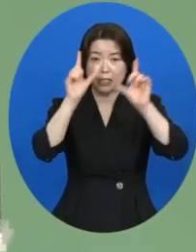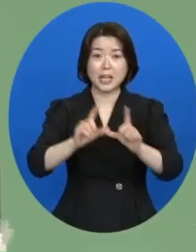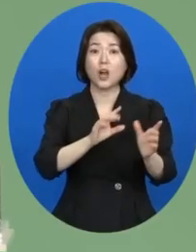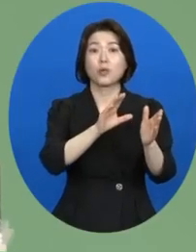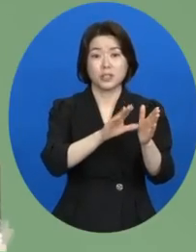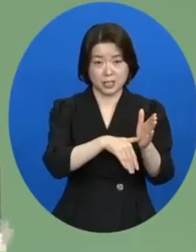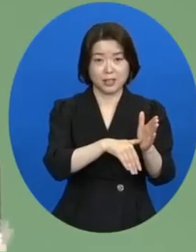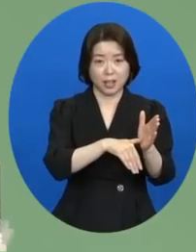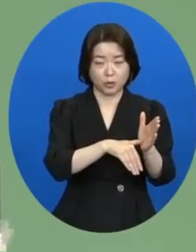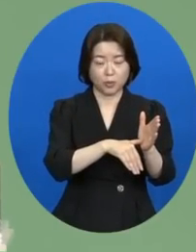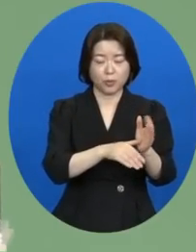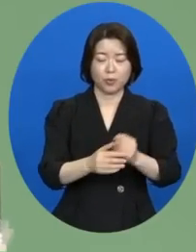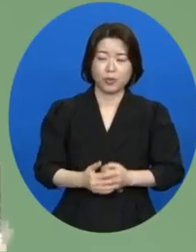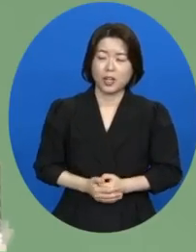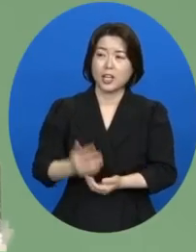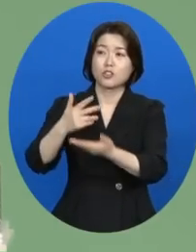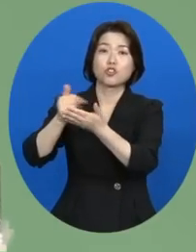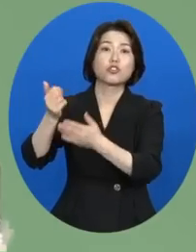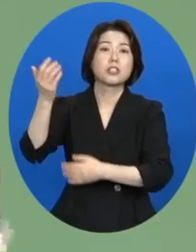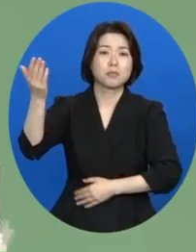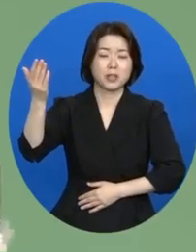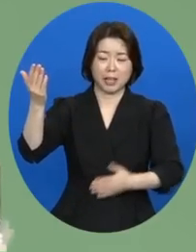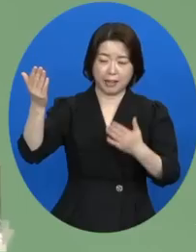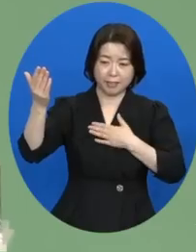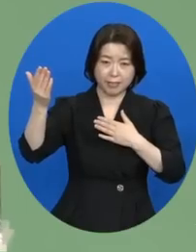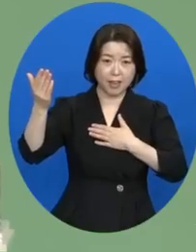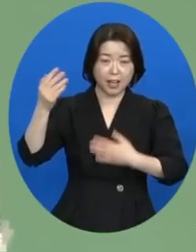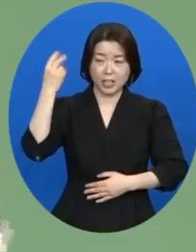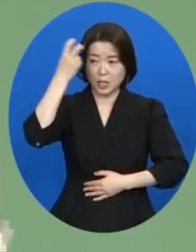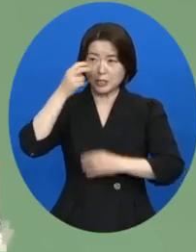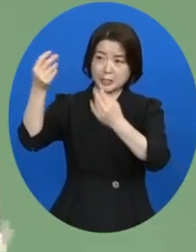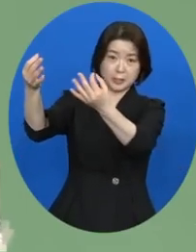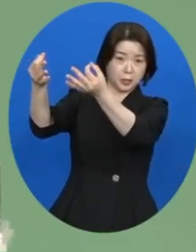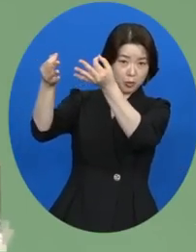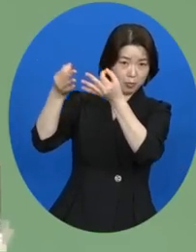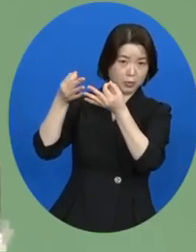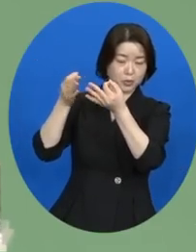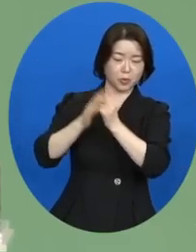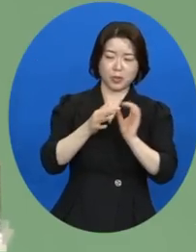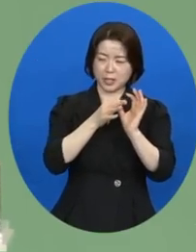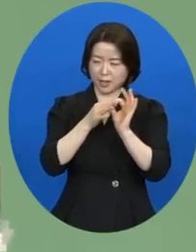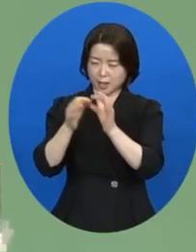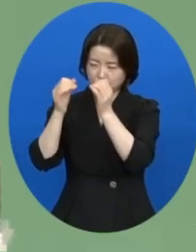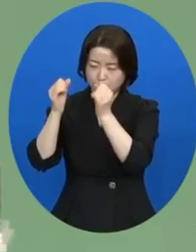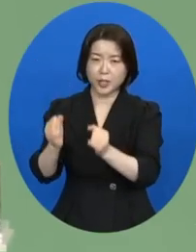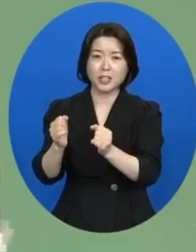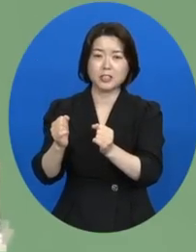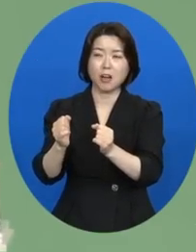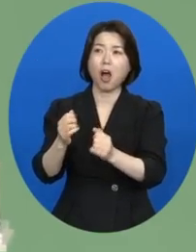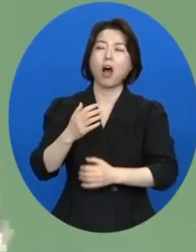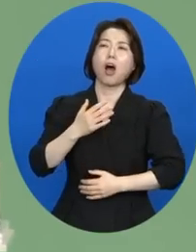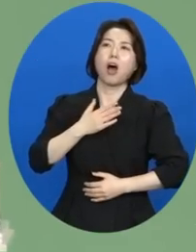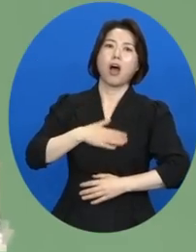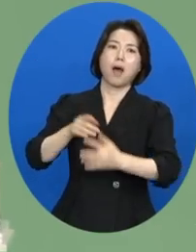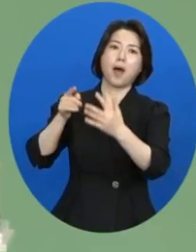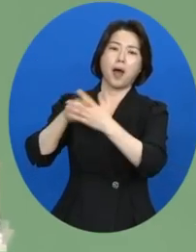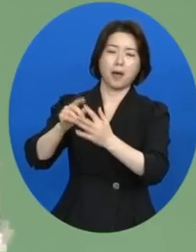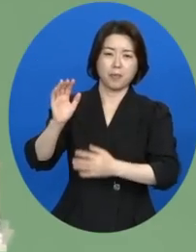때도 주님은 저를 지켜보시고 계셨다는 것을 알게